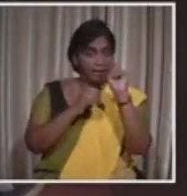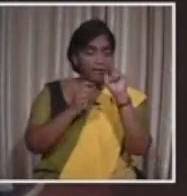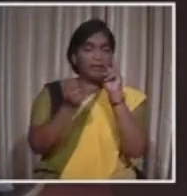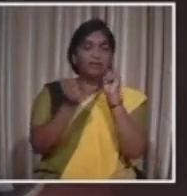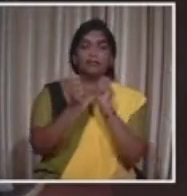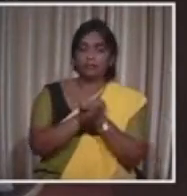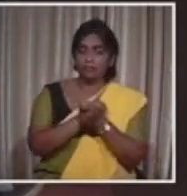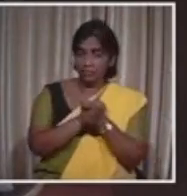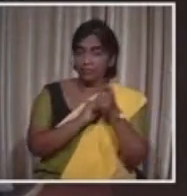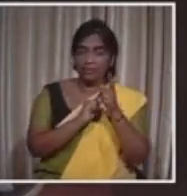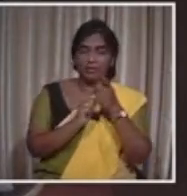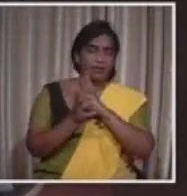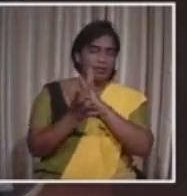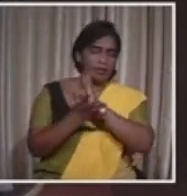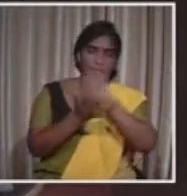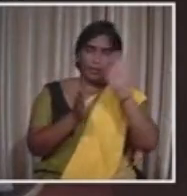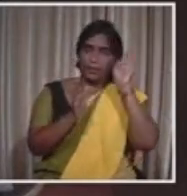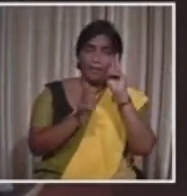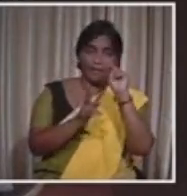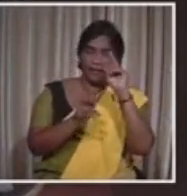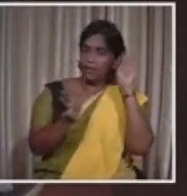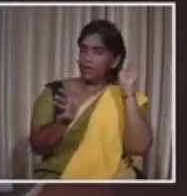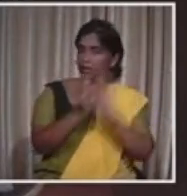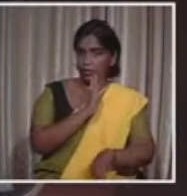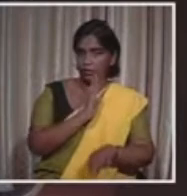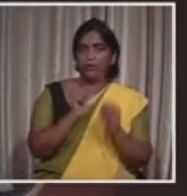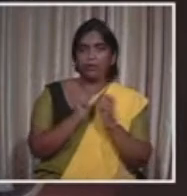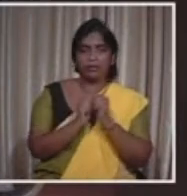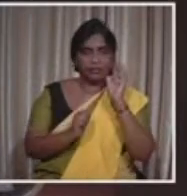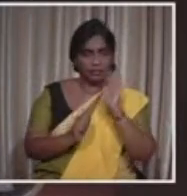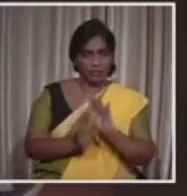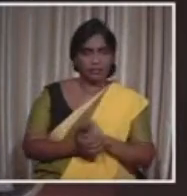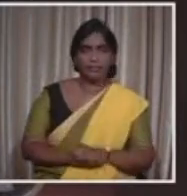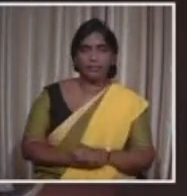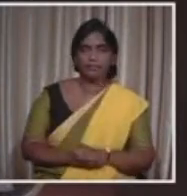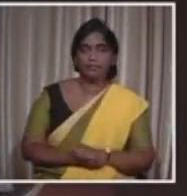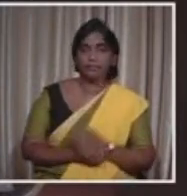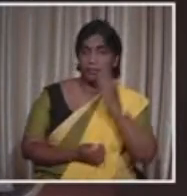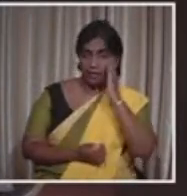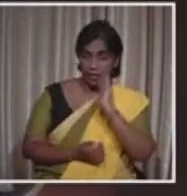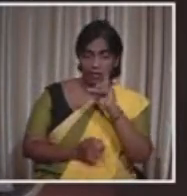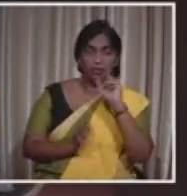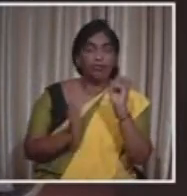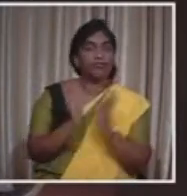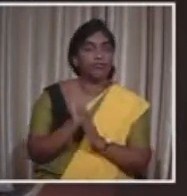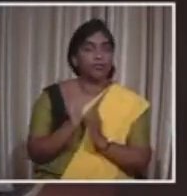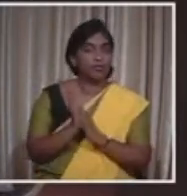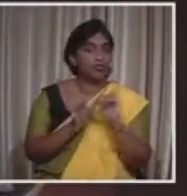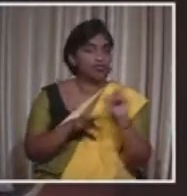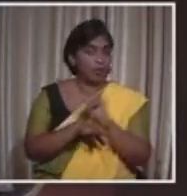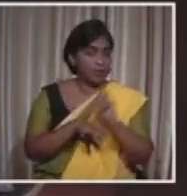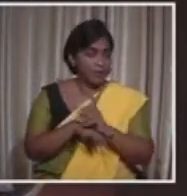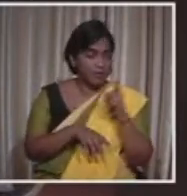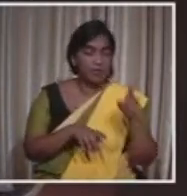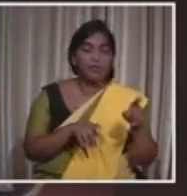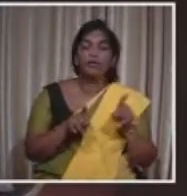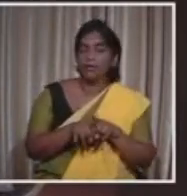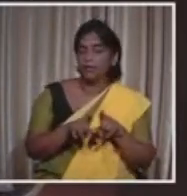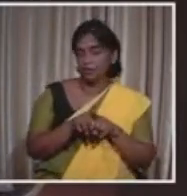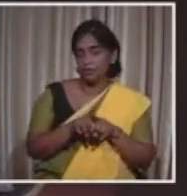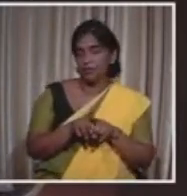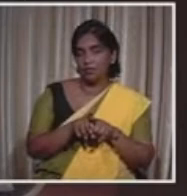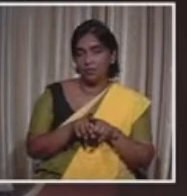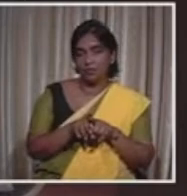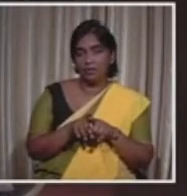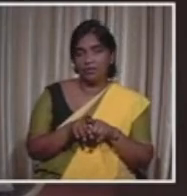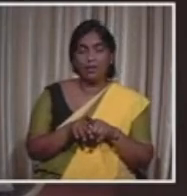සංශෝධනය අපි සහමුලින්ම ඉවත් කරන්නට කටයුතු කරමු. ස්වාධීන කොමිෂන් සභා ස්ථාපනය කරලා